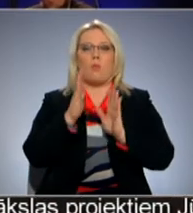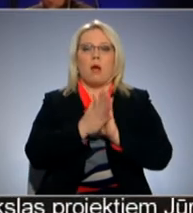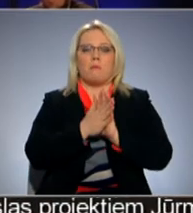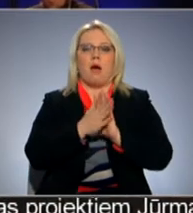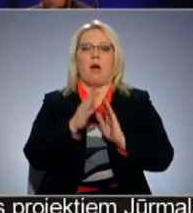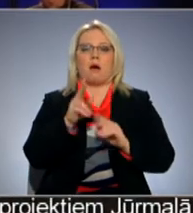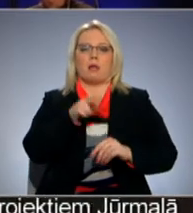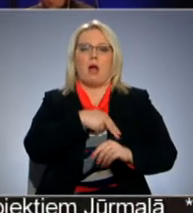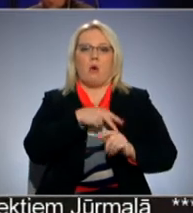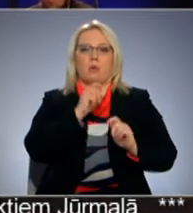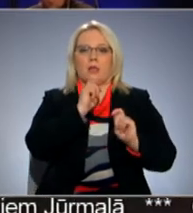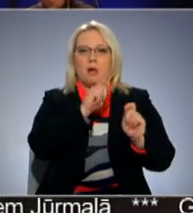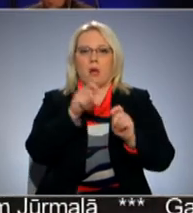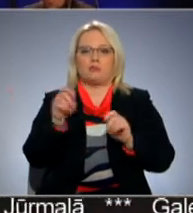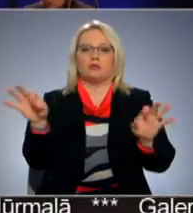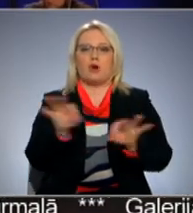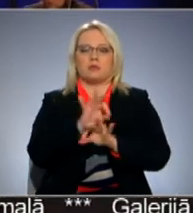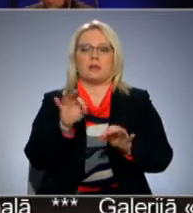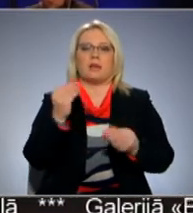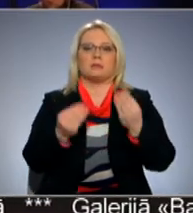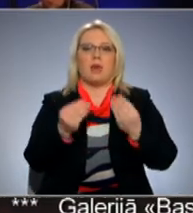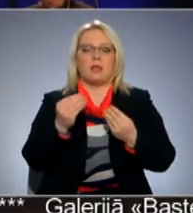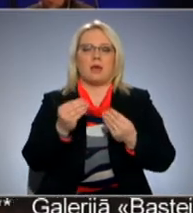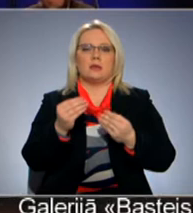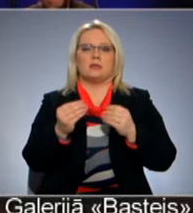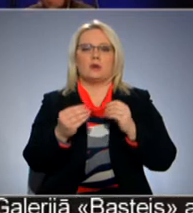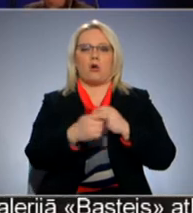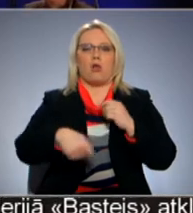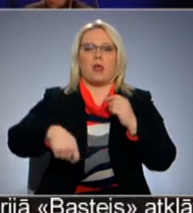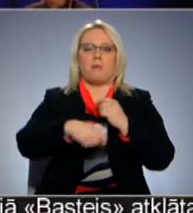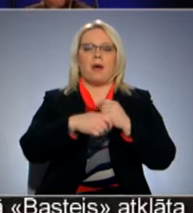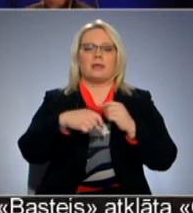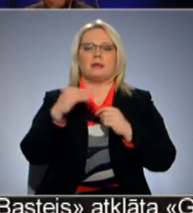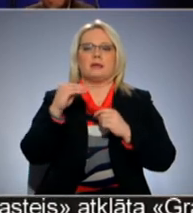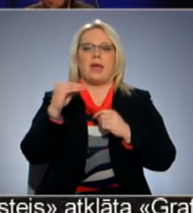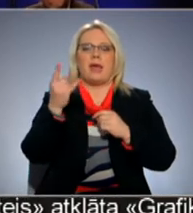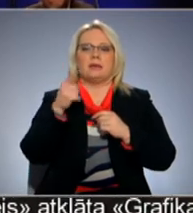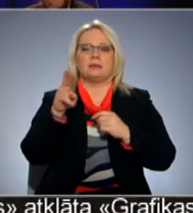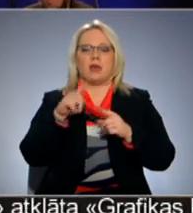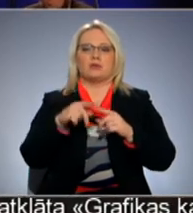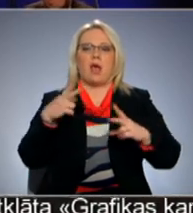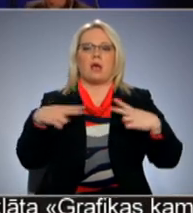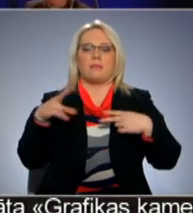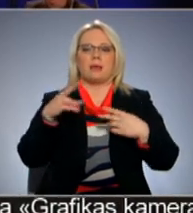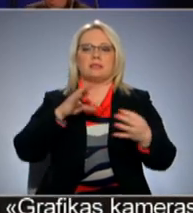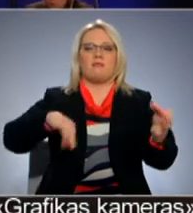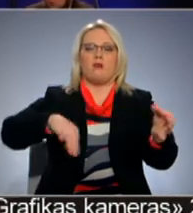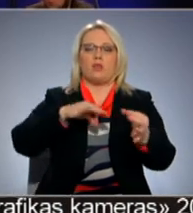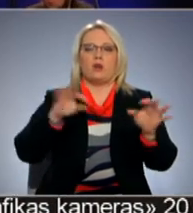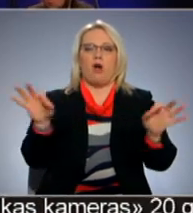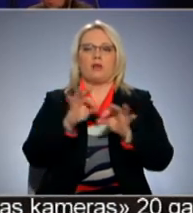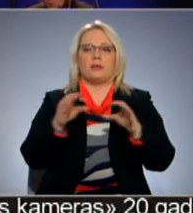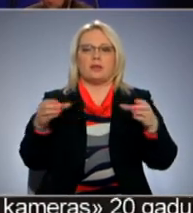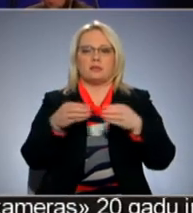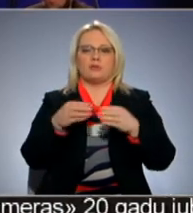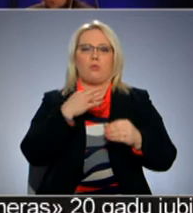laureātiem apbalvošanas koncertā rīt spēlēs kontrabasists Matīs Eisaks, DJs Monsta, Akadēmijas simfoniskais orķestris un koris,